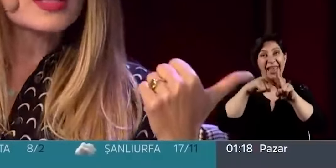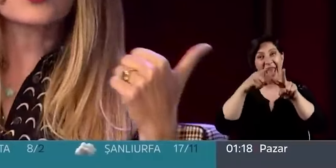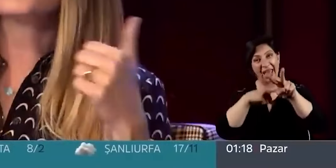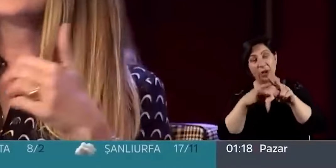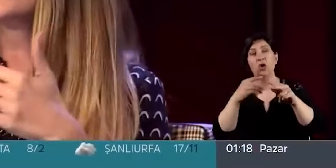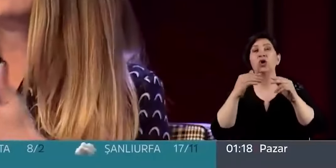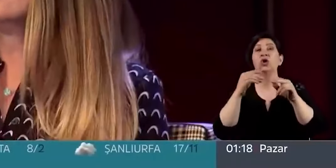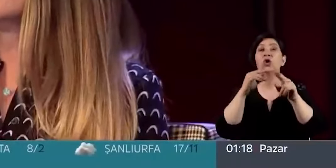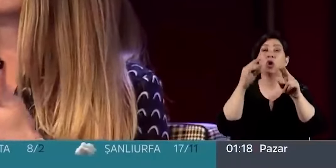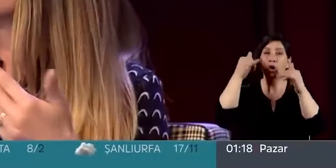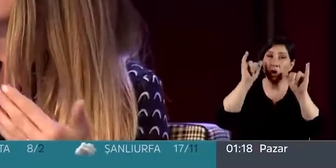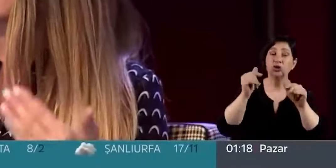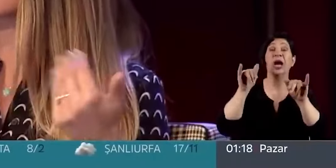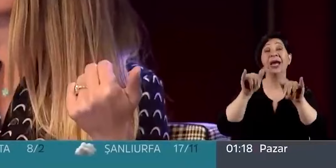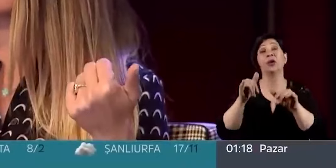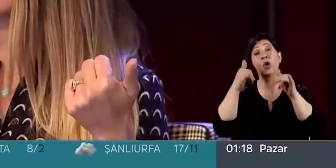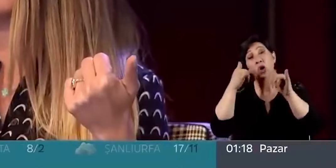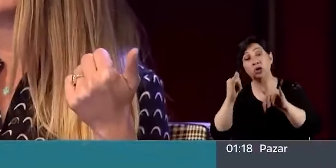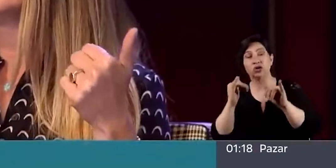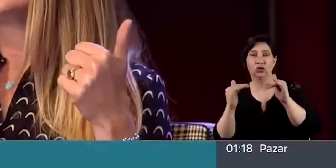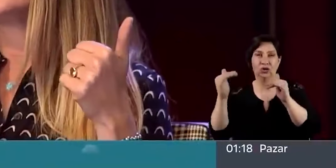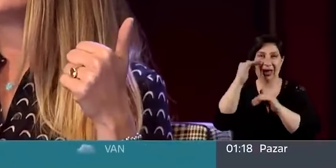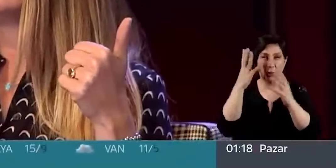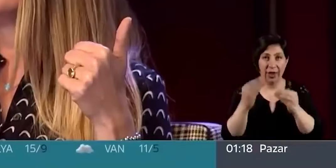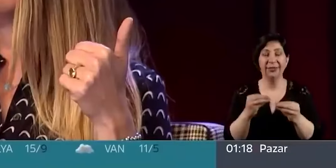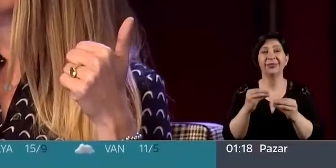ve yükselen koçlar, aynı zamanda bütün ateş grupları olan